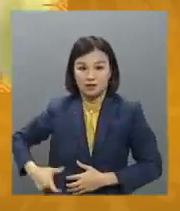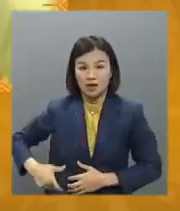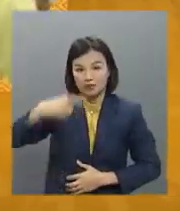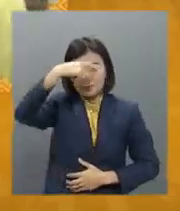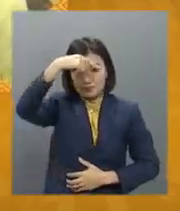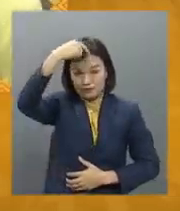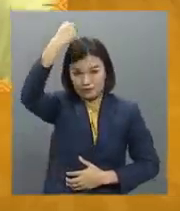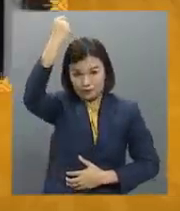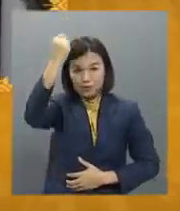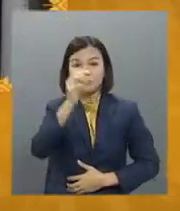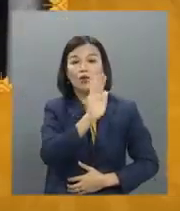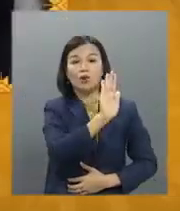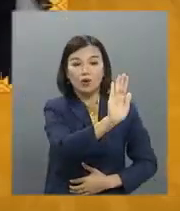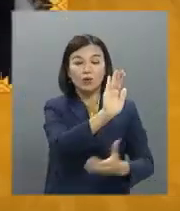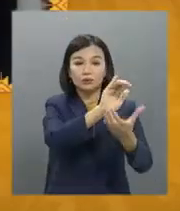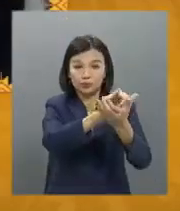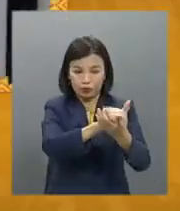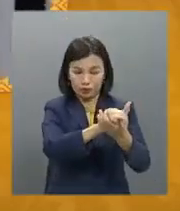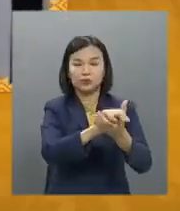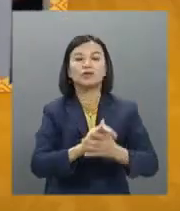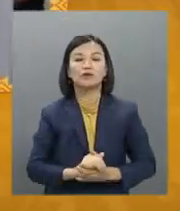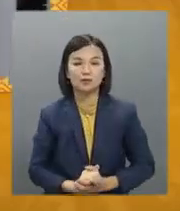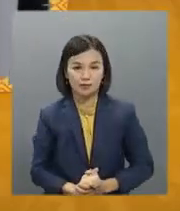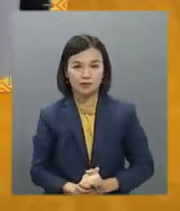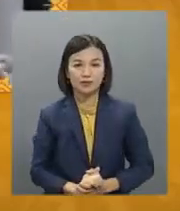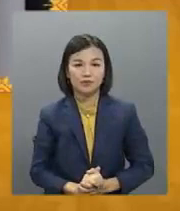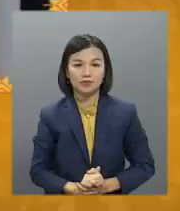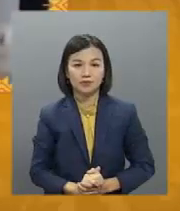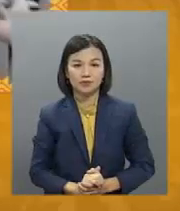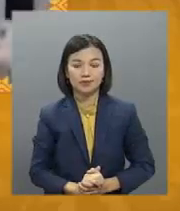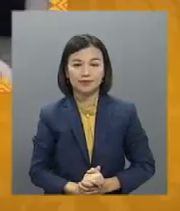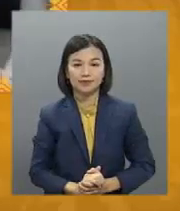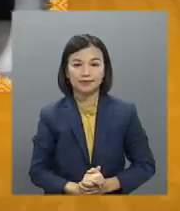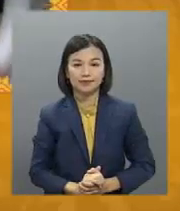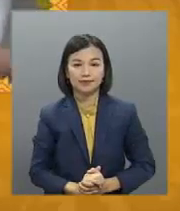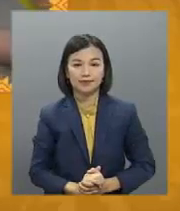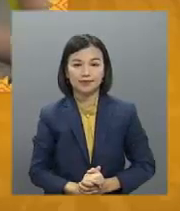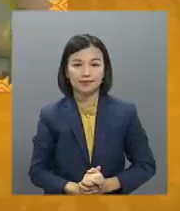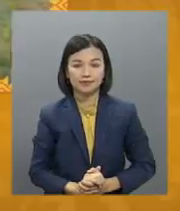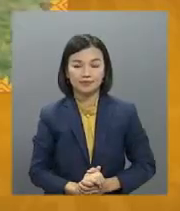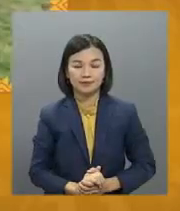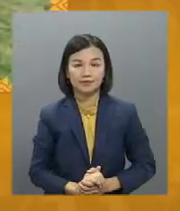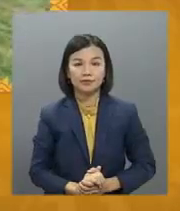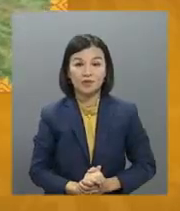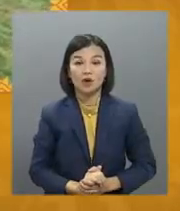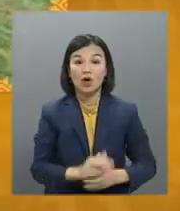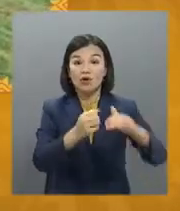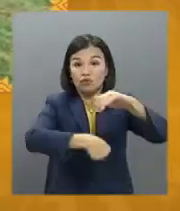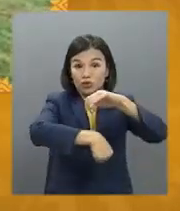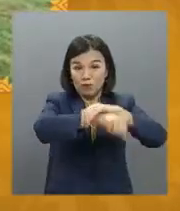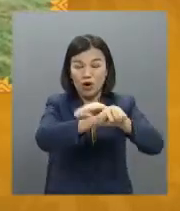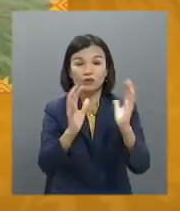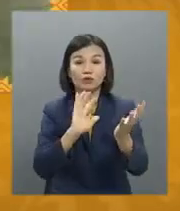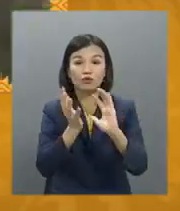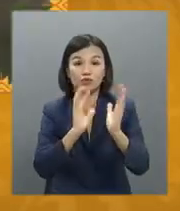รและสมเด็จพระนางเจ้าสิริกิติ์พระบรมราชินีนาถพระบรมราชชนนีพันปีหลวงเหตุ